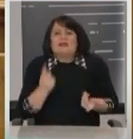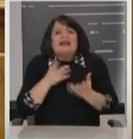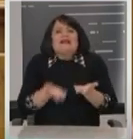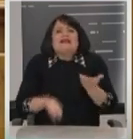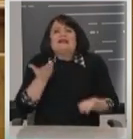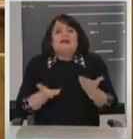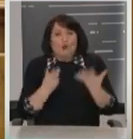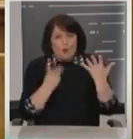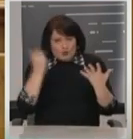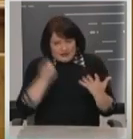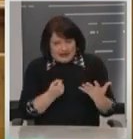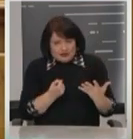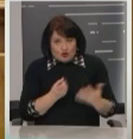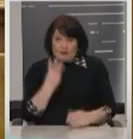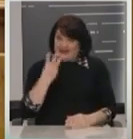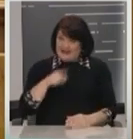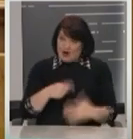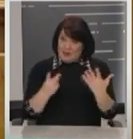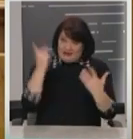Συγκρίνεται το 8% με το